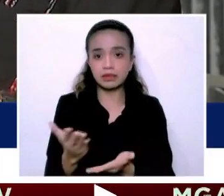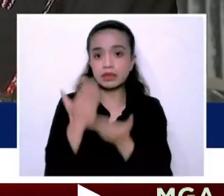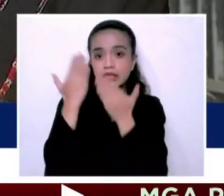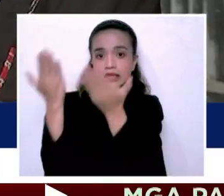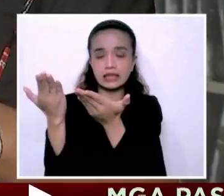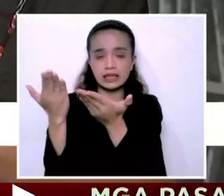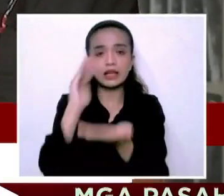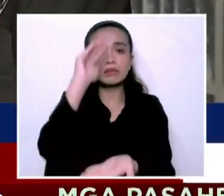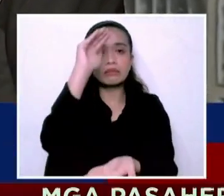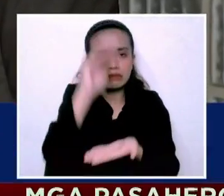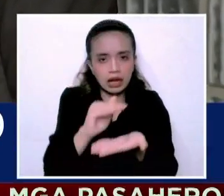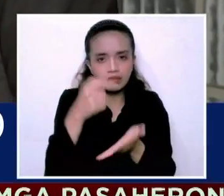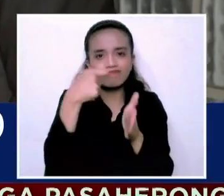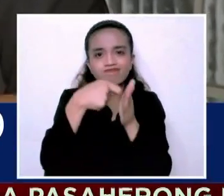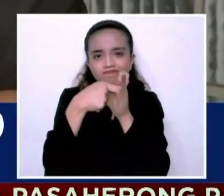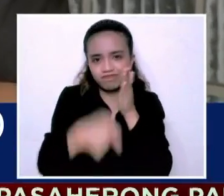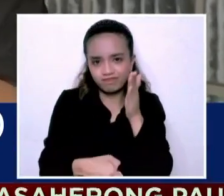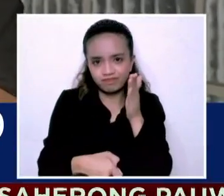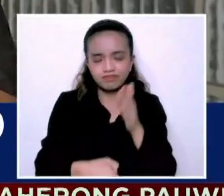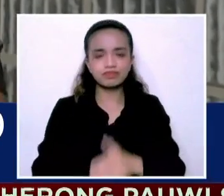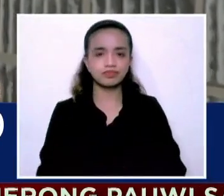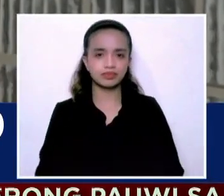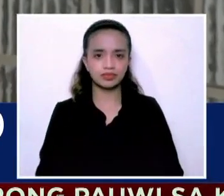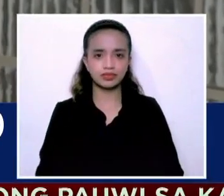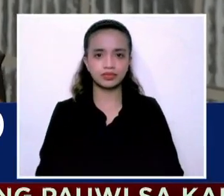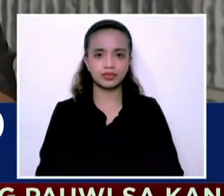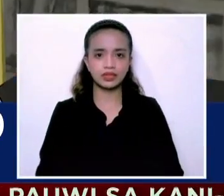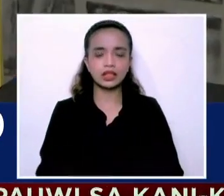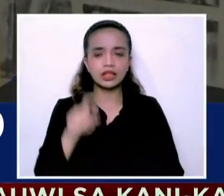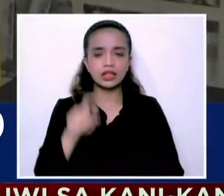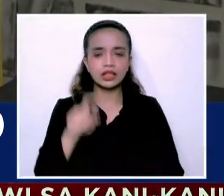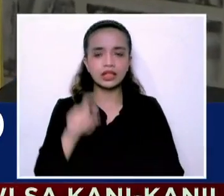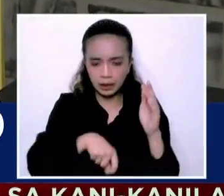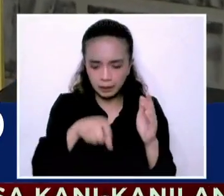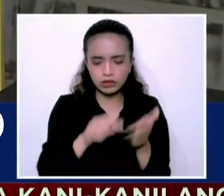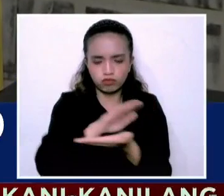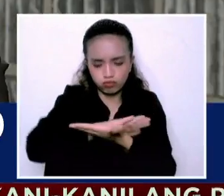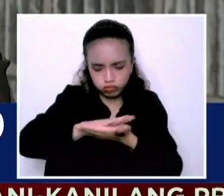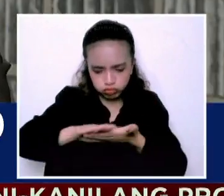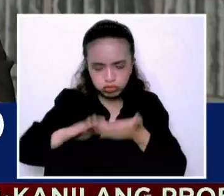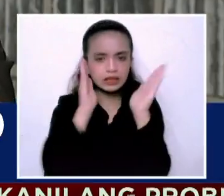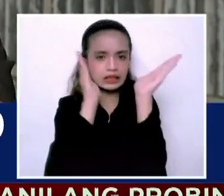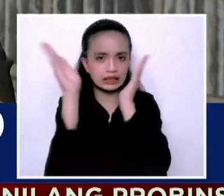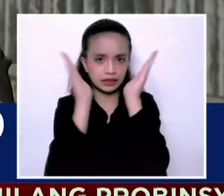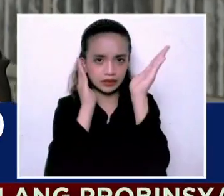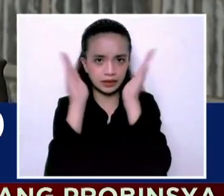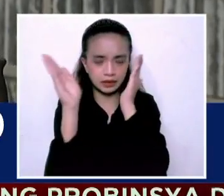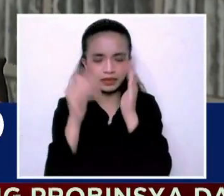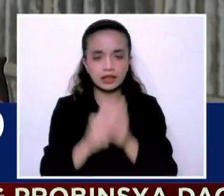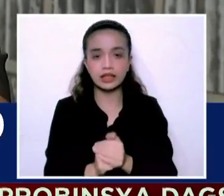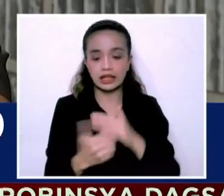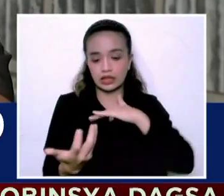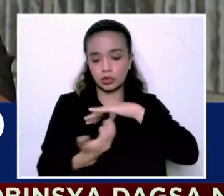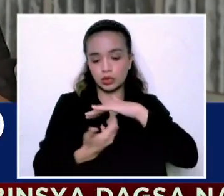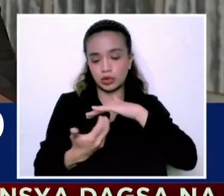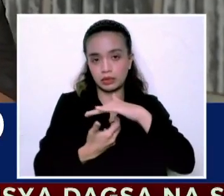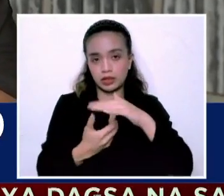kuryente. Number 2 is maayos na serbisyo. Number 3 is consumer